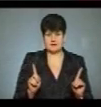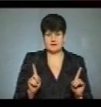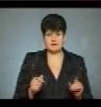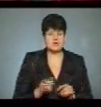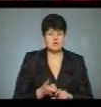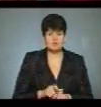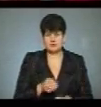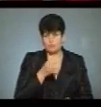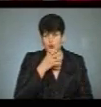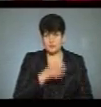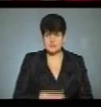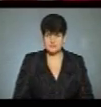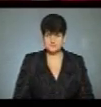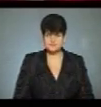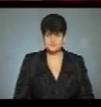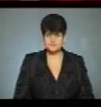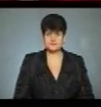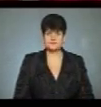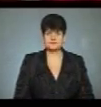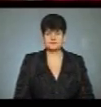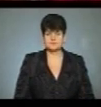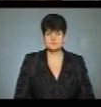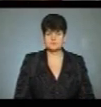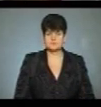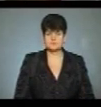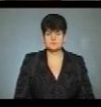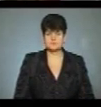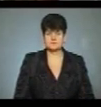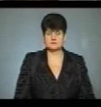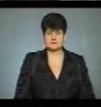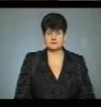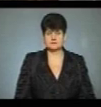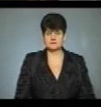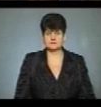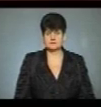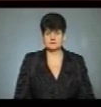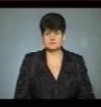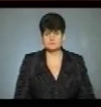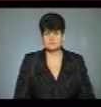дуже подобається. Світлана Лазорик, Василь Панчук. Новини на Суспільному. Тернопіль.